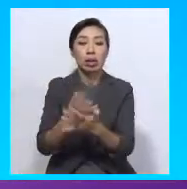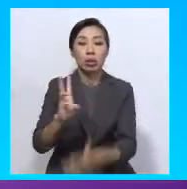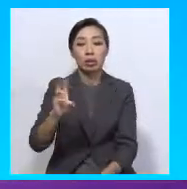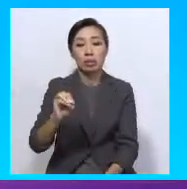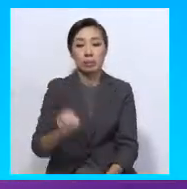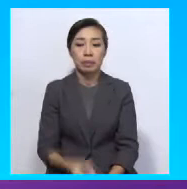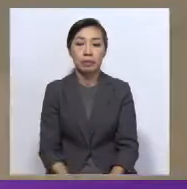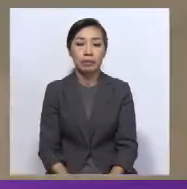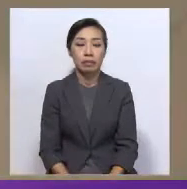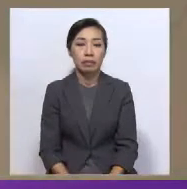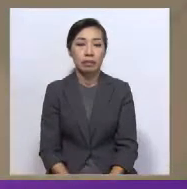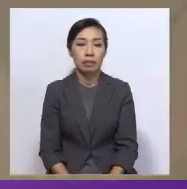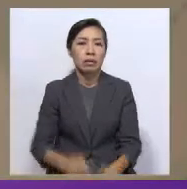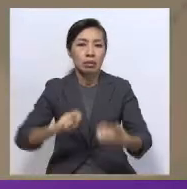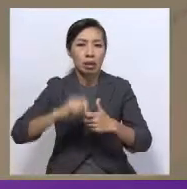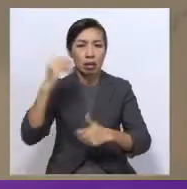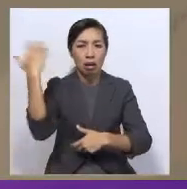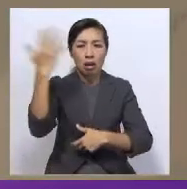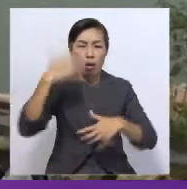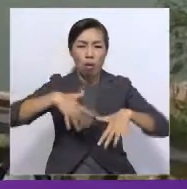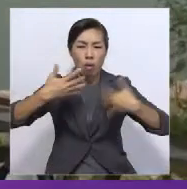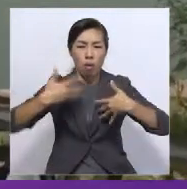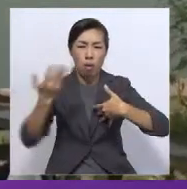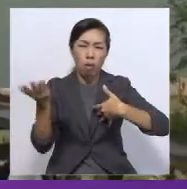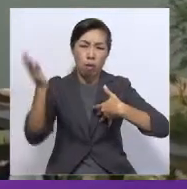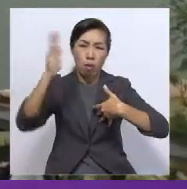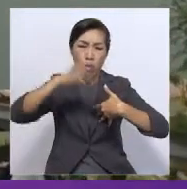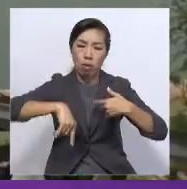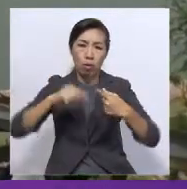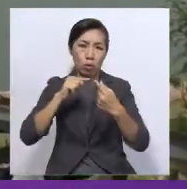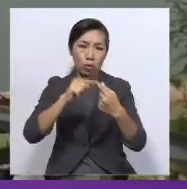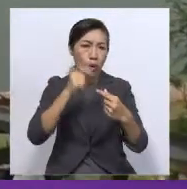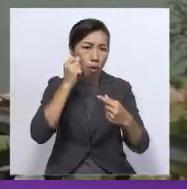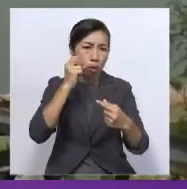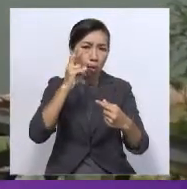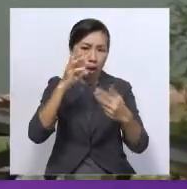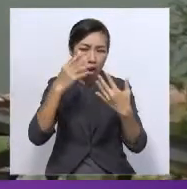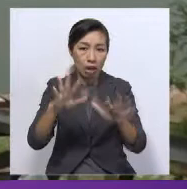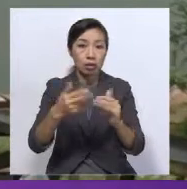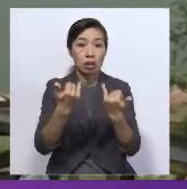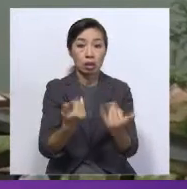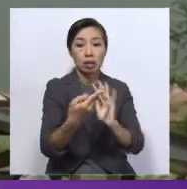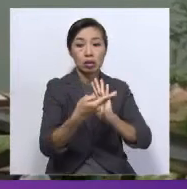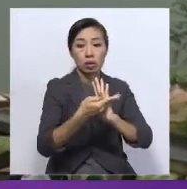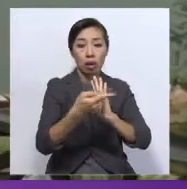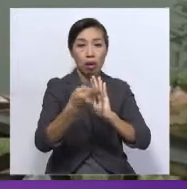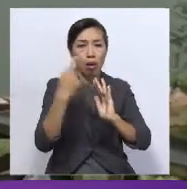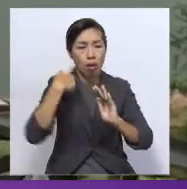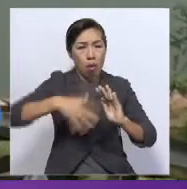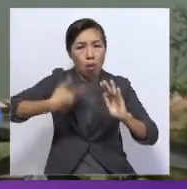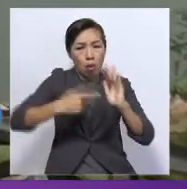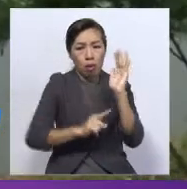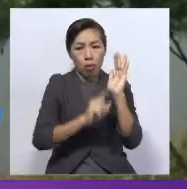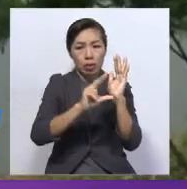ครับ จากสภาพอากาศที่ร้อนจัดในช่วงกลางวันติดต่อกันหลายวันแบบนี้นะคะที่จังหวัดหนองคายค่ะอุณหภูมิอยู่